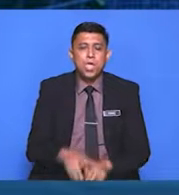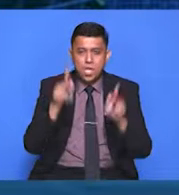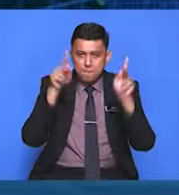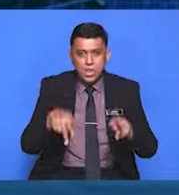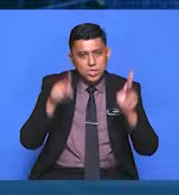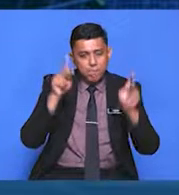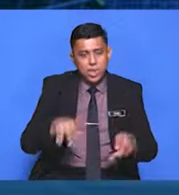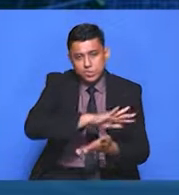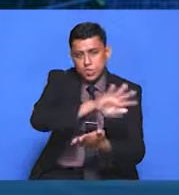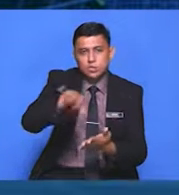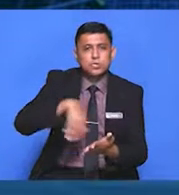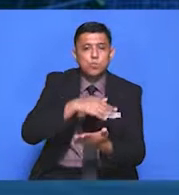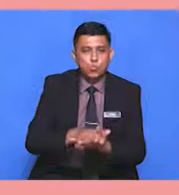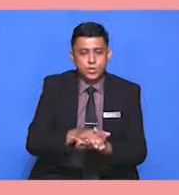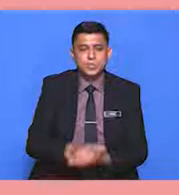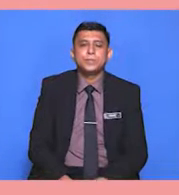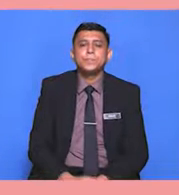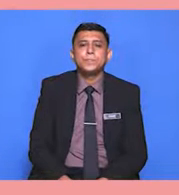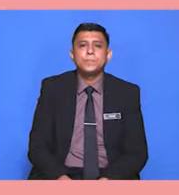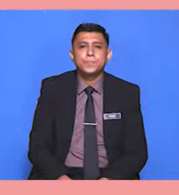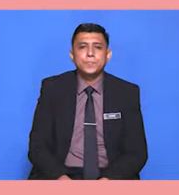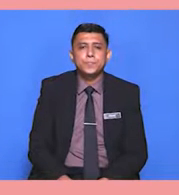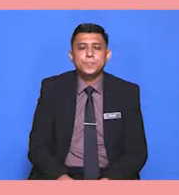Pelajar-pelajar sekalian,